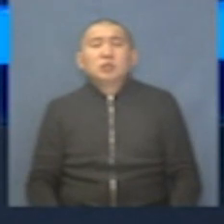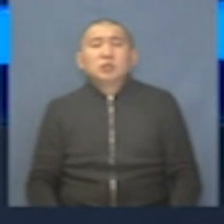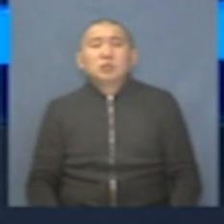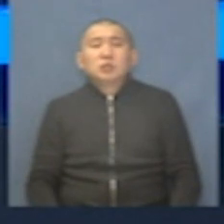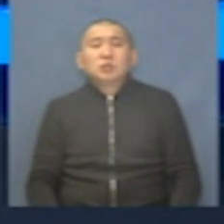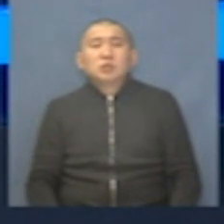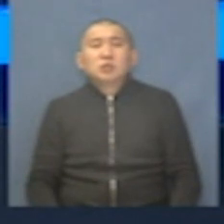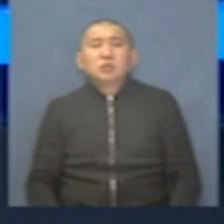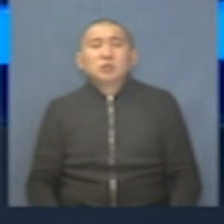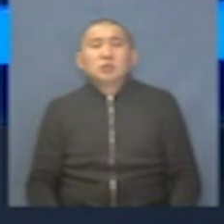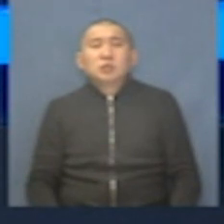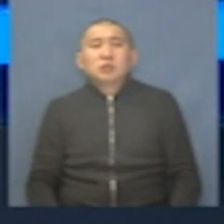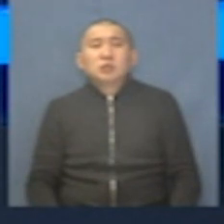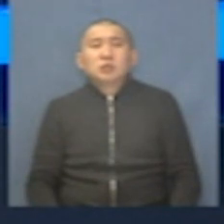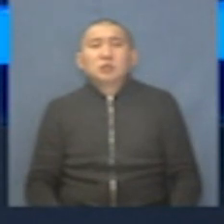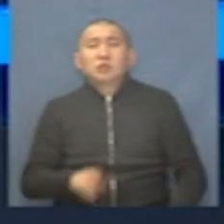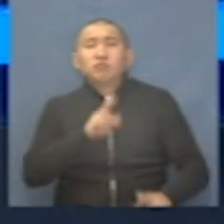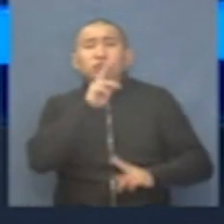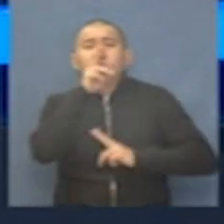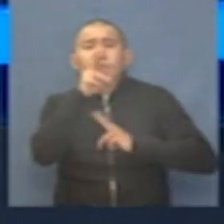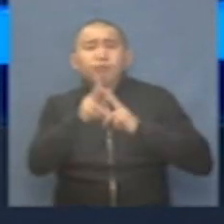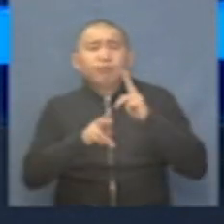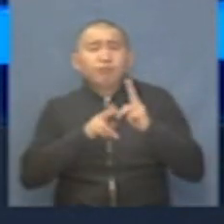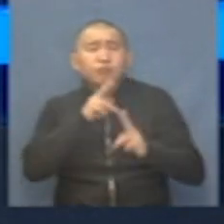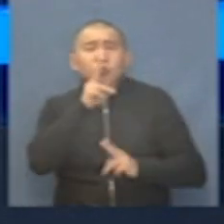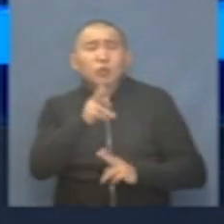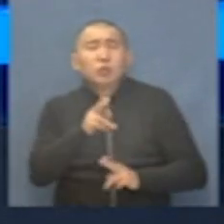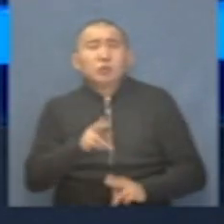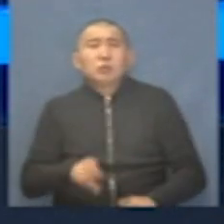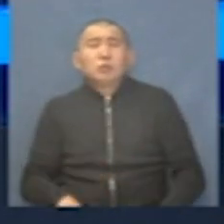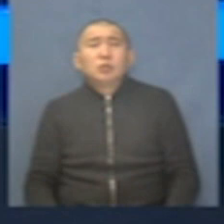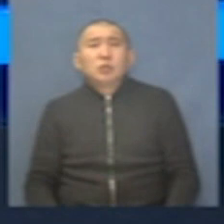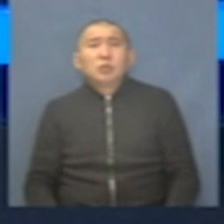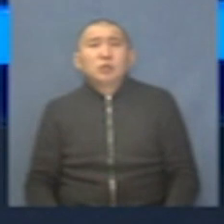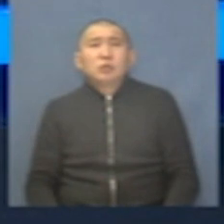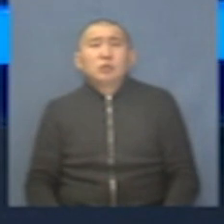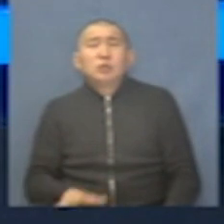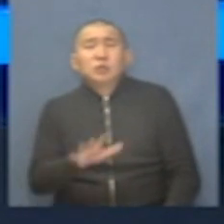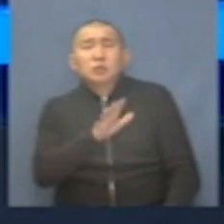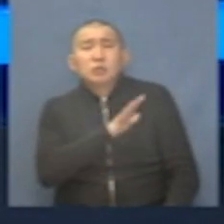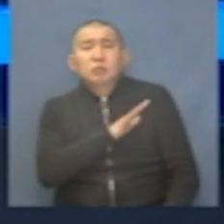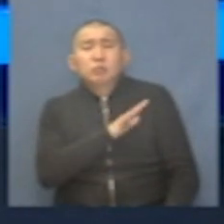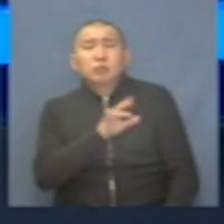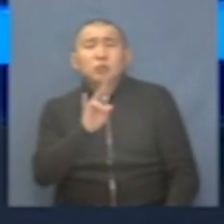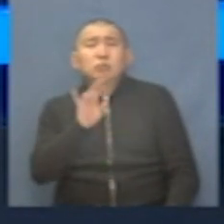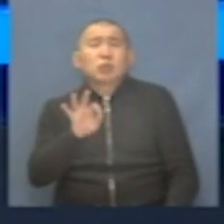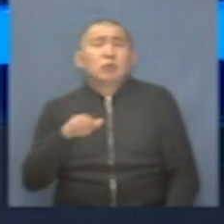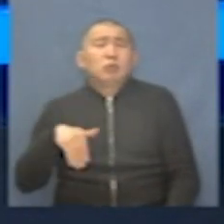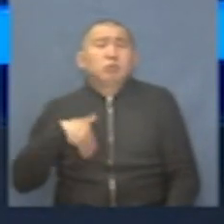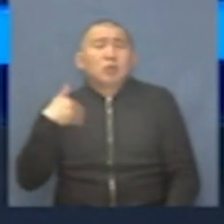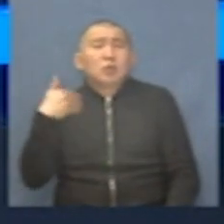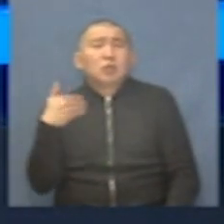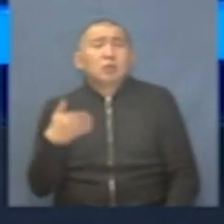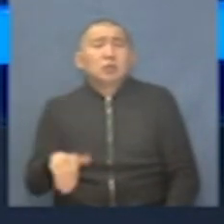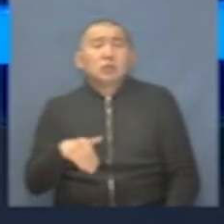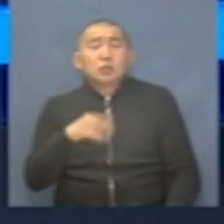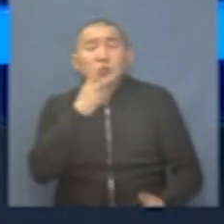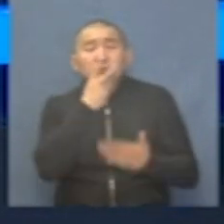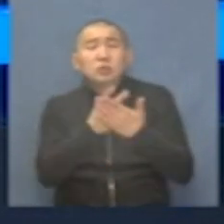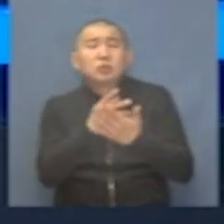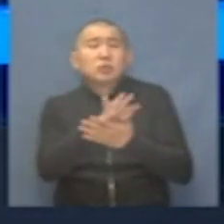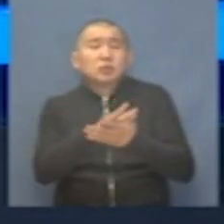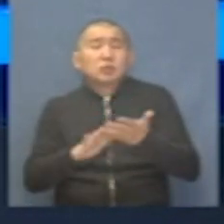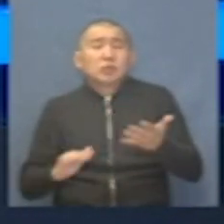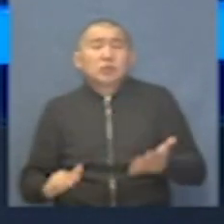билік өкілдеріне сан мәрте шағымданғанымен нәтиже көре алмай отырғандарын жеткізді. Ауылдағы ағайынның жай күйін әріптесім